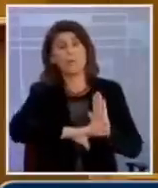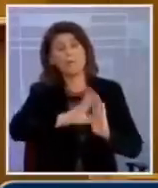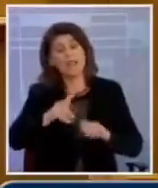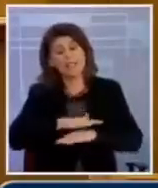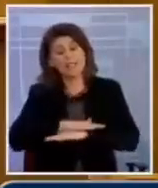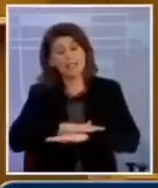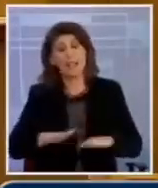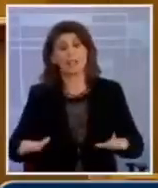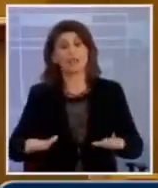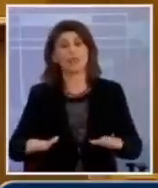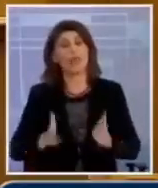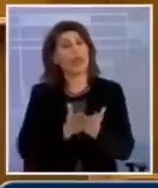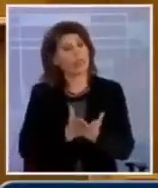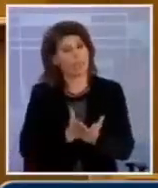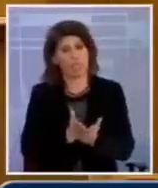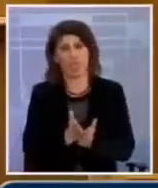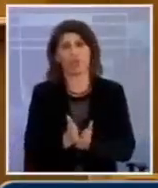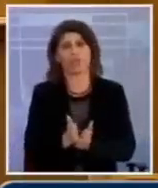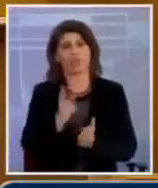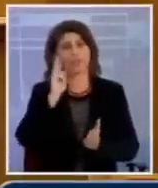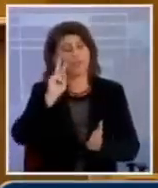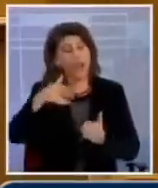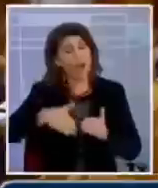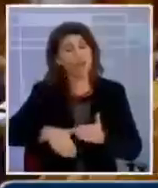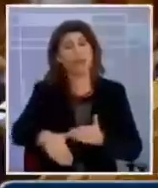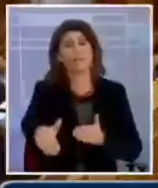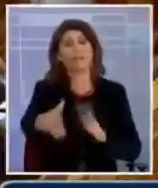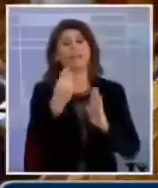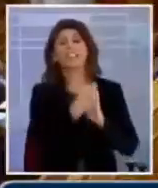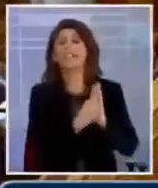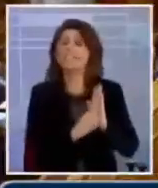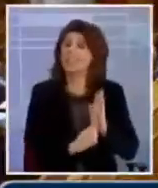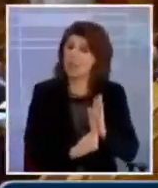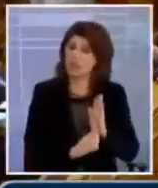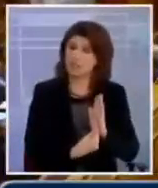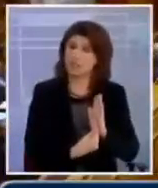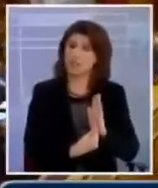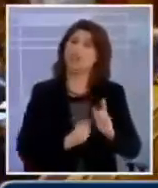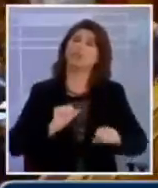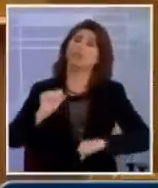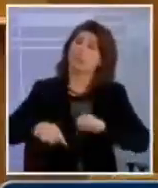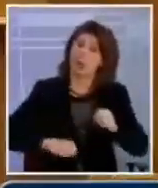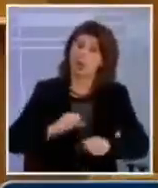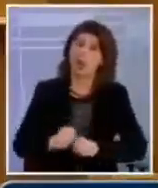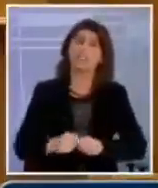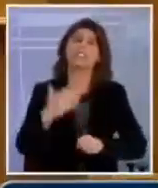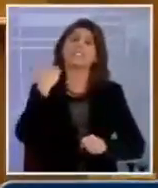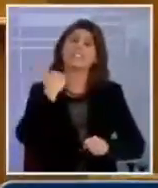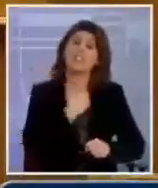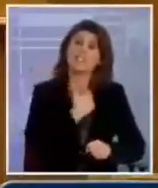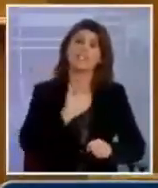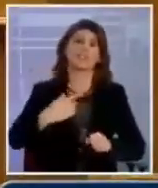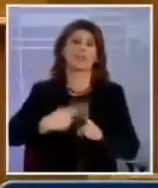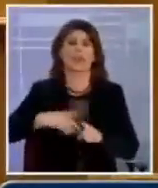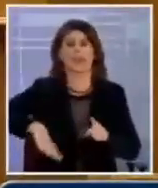τέλους, δικαιώνοντας τα οράματα, τις αξίες, τους αγώνες, τις θυσίες του